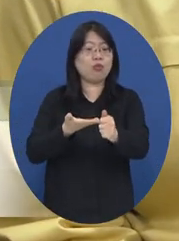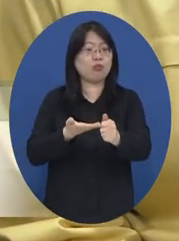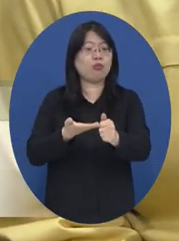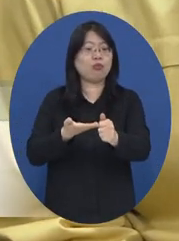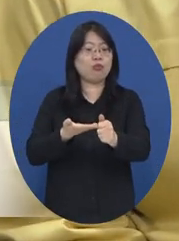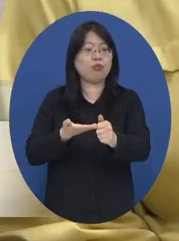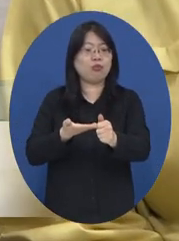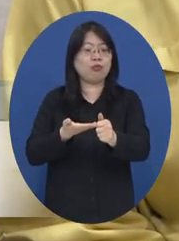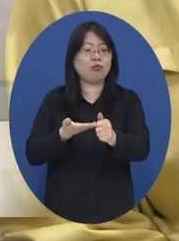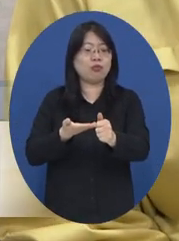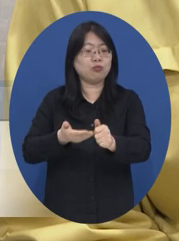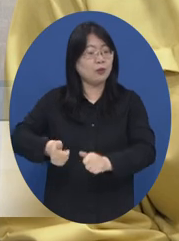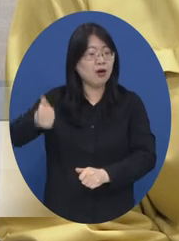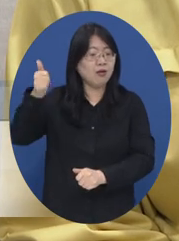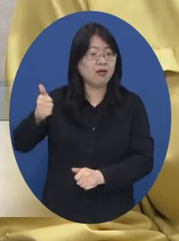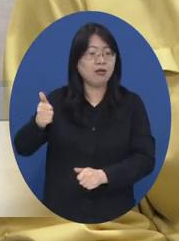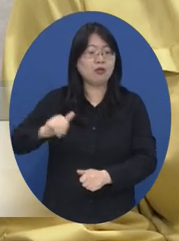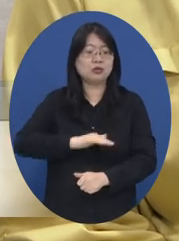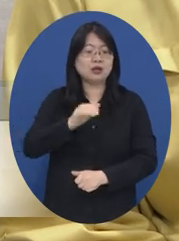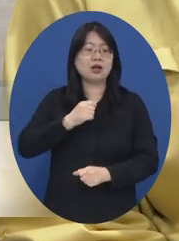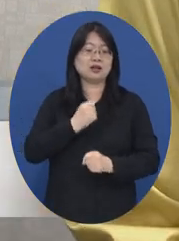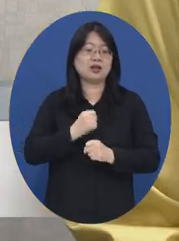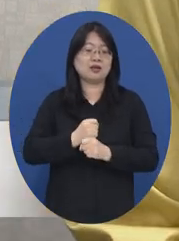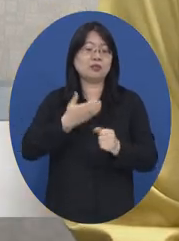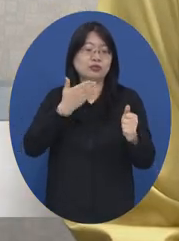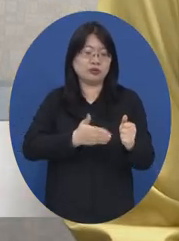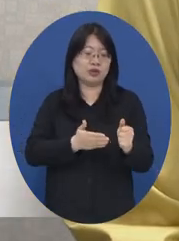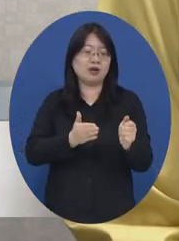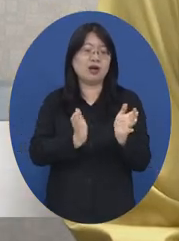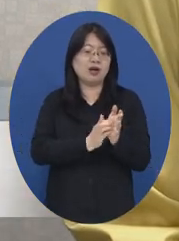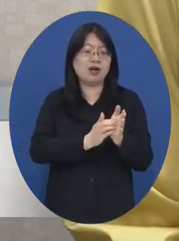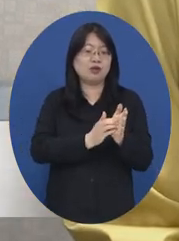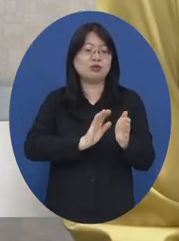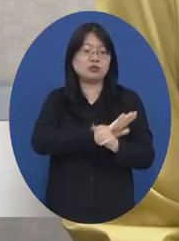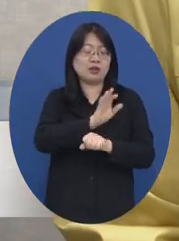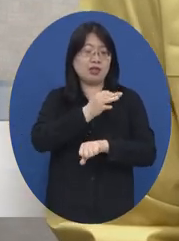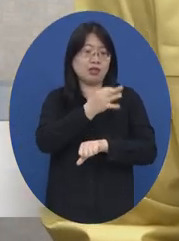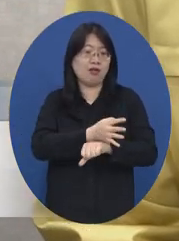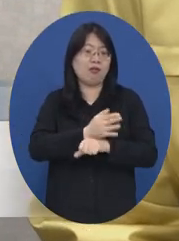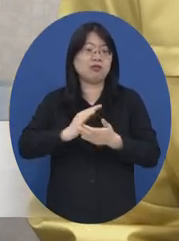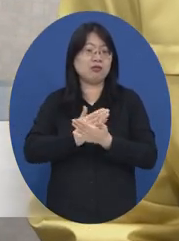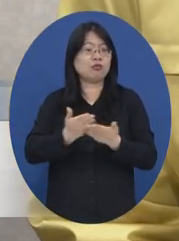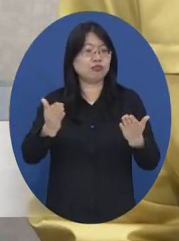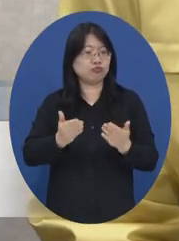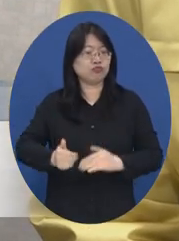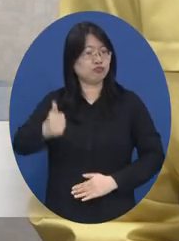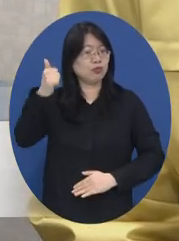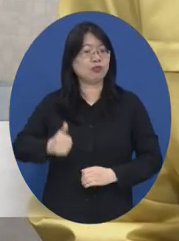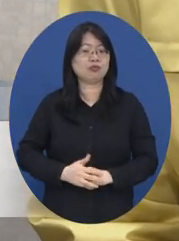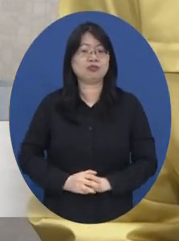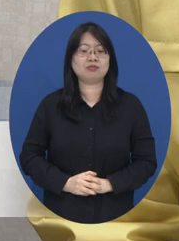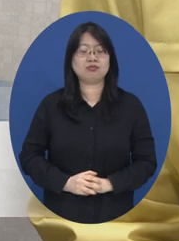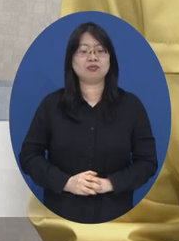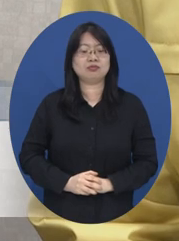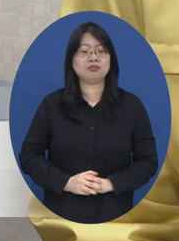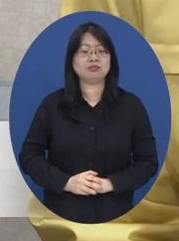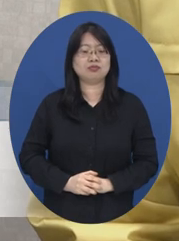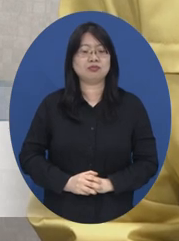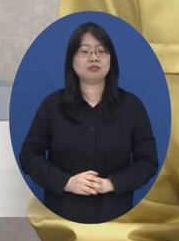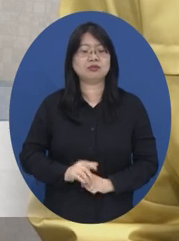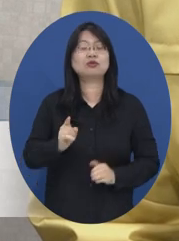했었어 용모 무렵 동구 가지 뭐 그냥 우리가 생산 노래해 가지고 예 우리가 삿어요